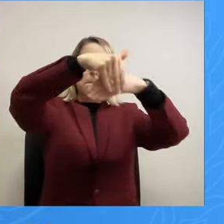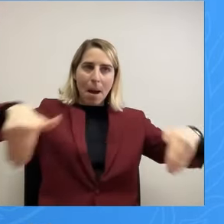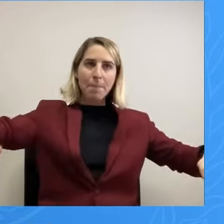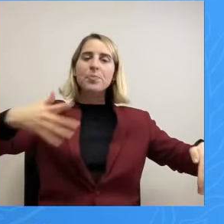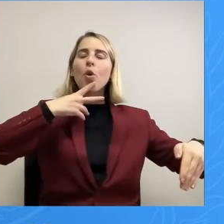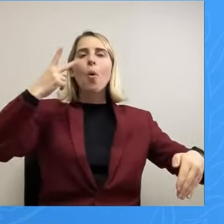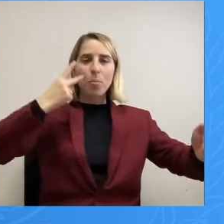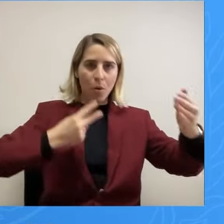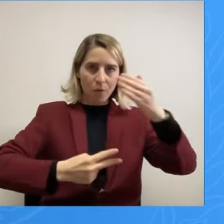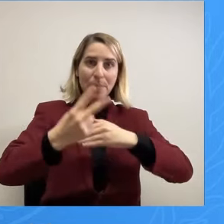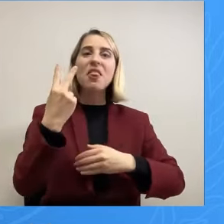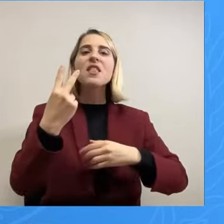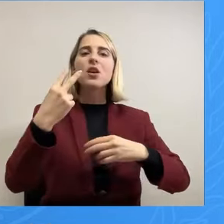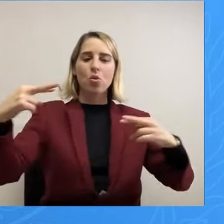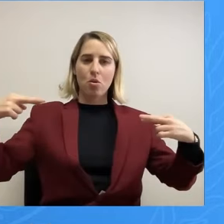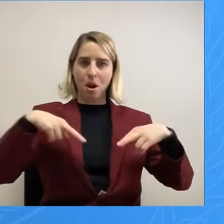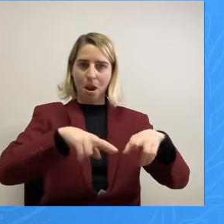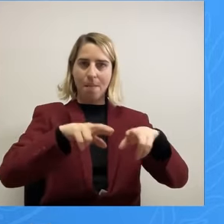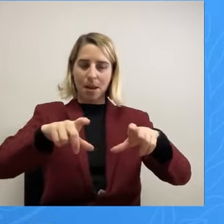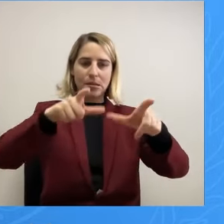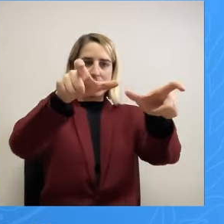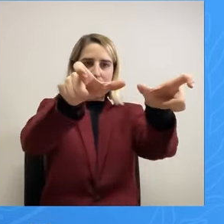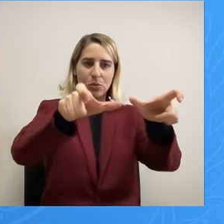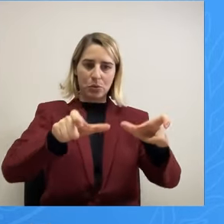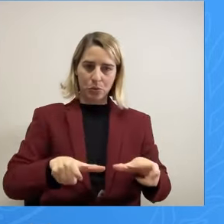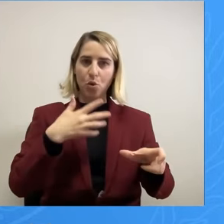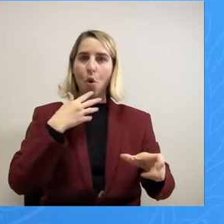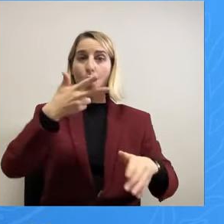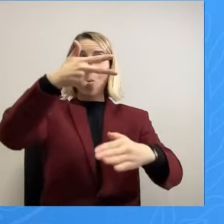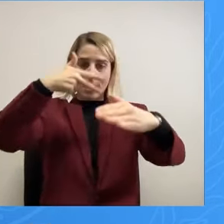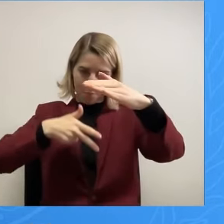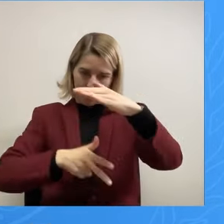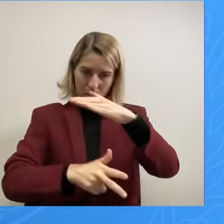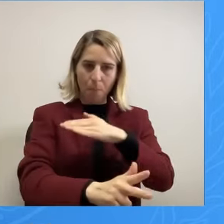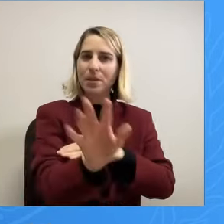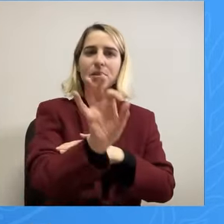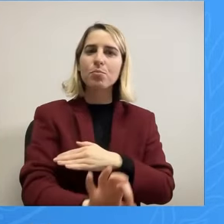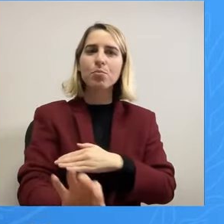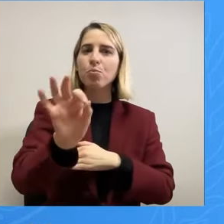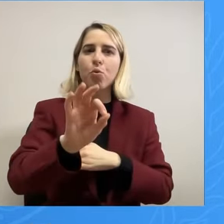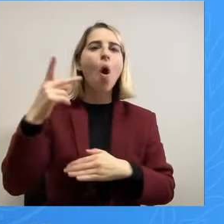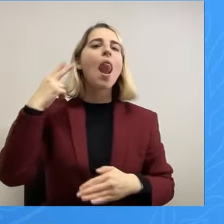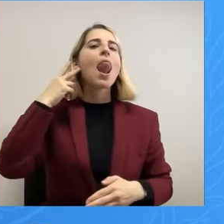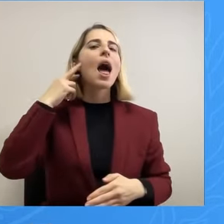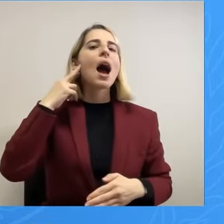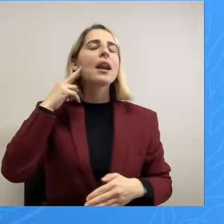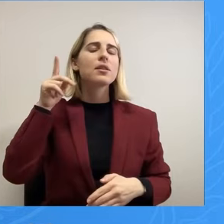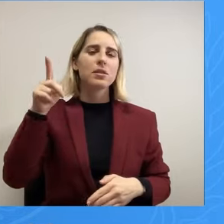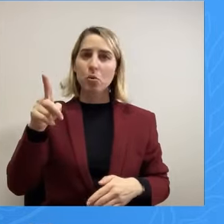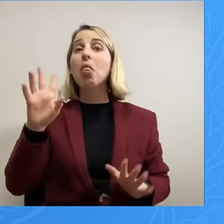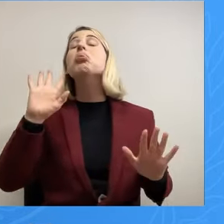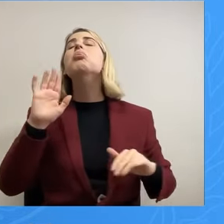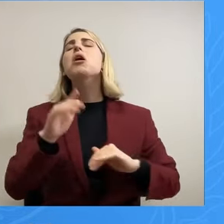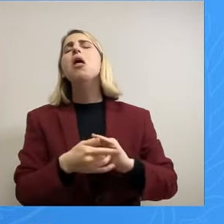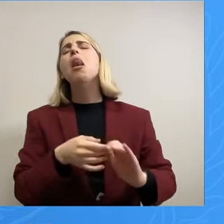γραμμές ηλεκτρικές. Γιατί η υπογειοποίηση σταματά στο σταθμό Λαρίσης. Και γι' αυτά δεν ασχολείστε. Δεν